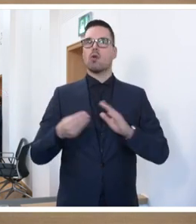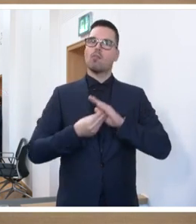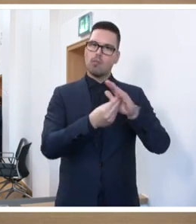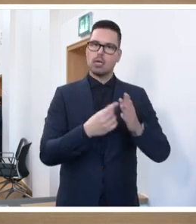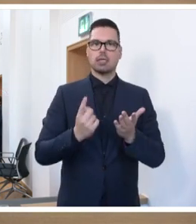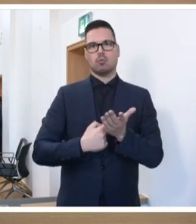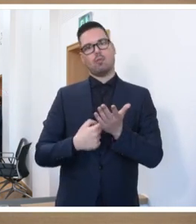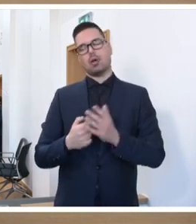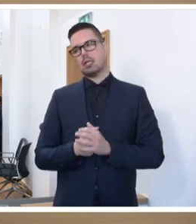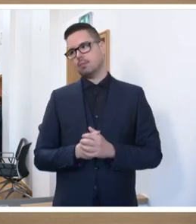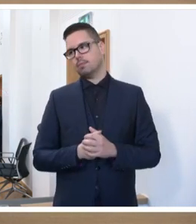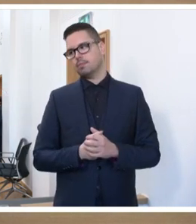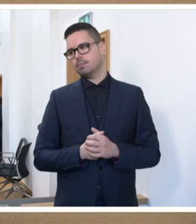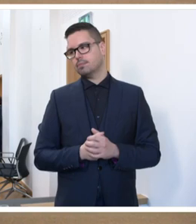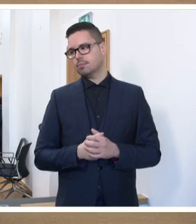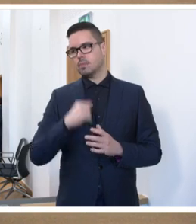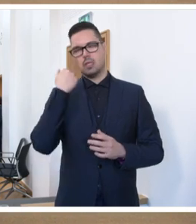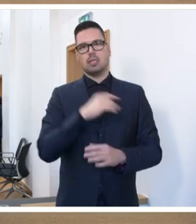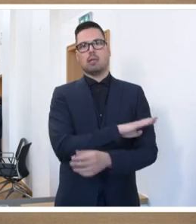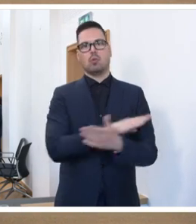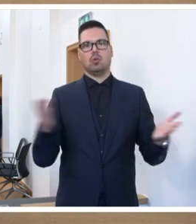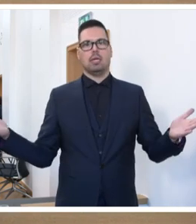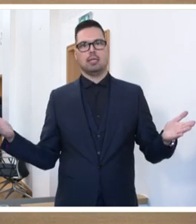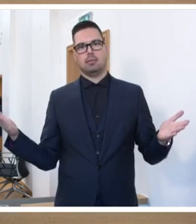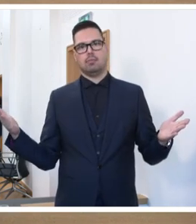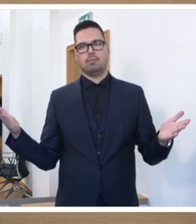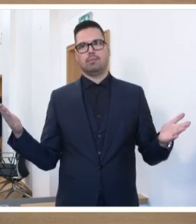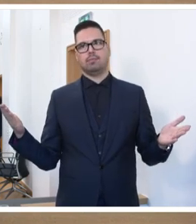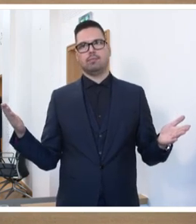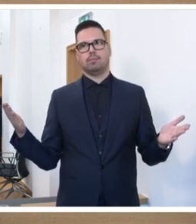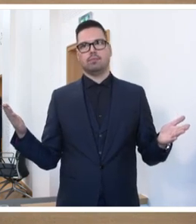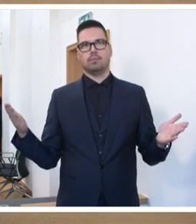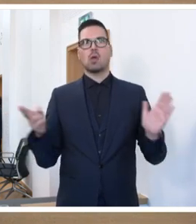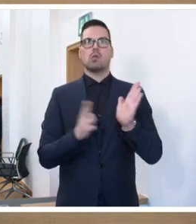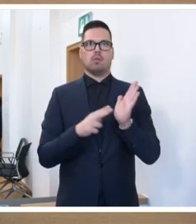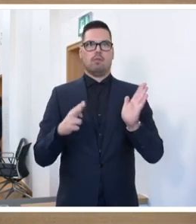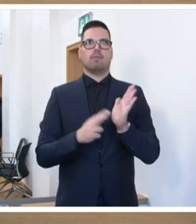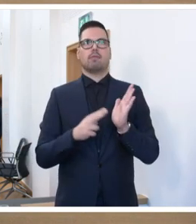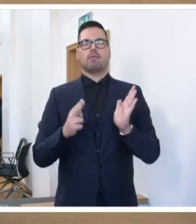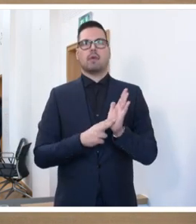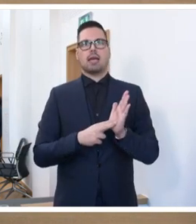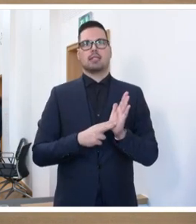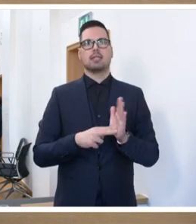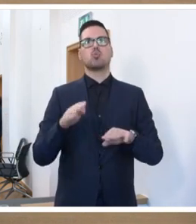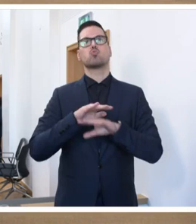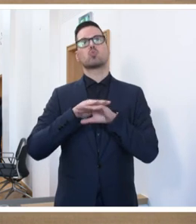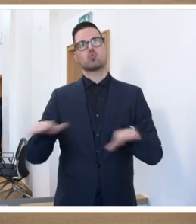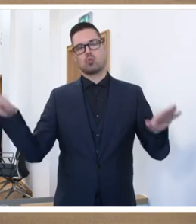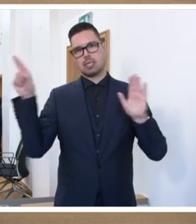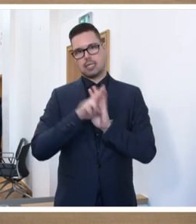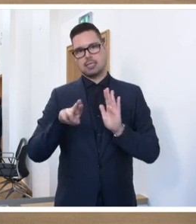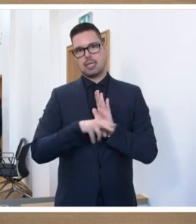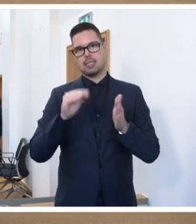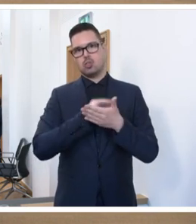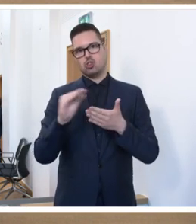fordern. Liebe Kolleginnen und Kollegen, außerdem sollten wir auch mehr auf Wert legen. Die Werte des Grundgesetzes in den Schulen sollte